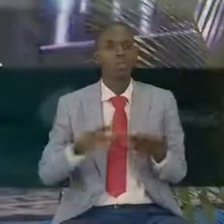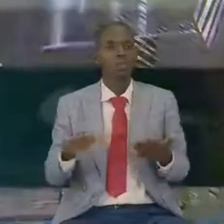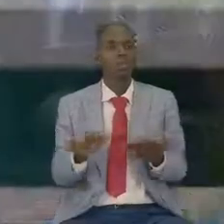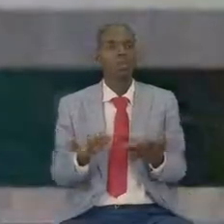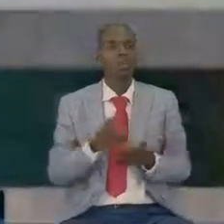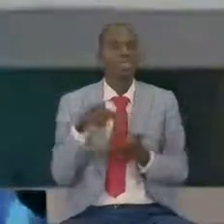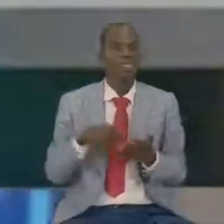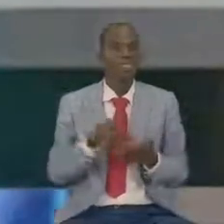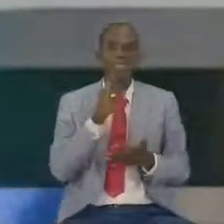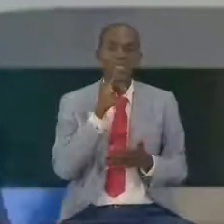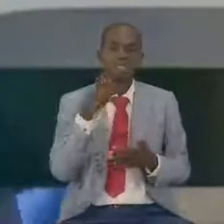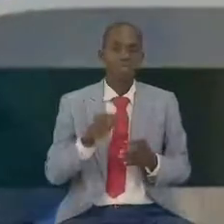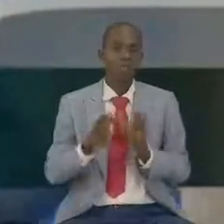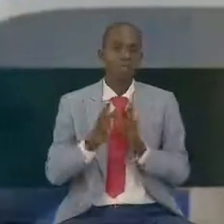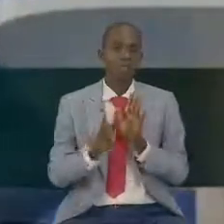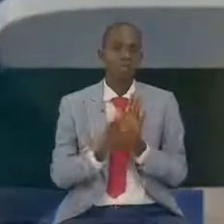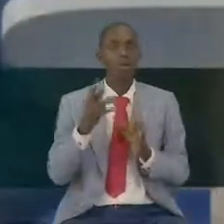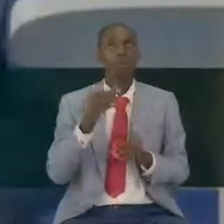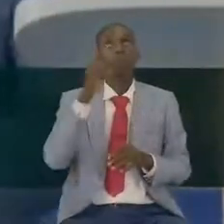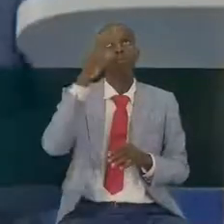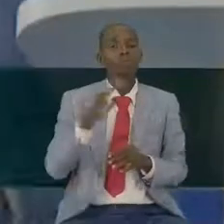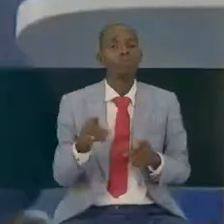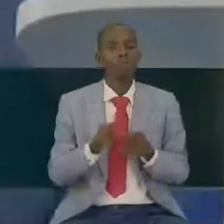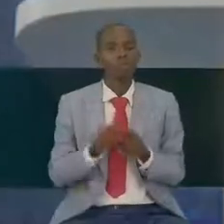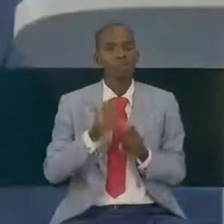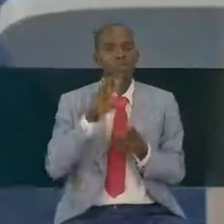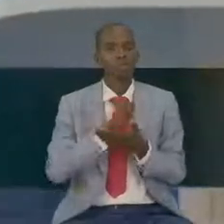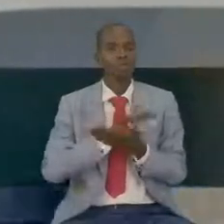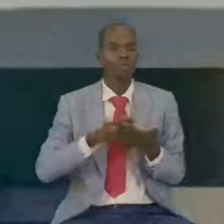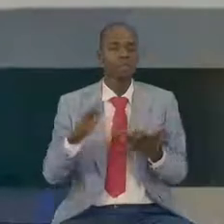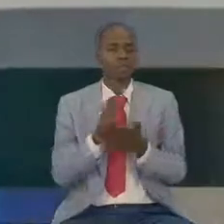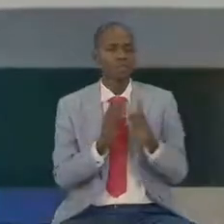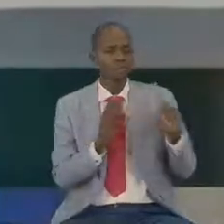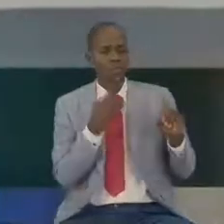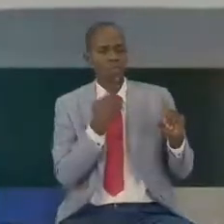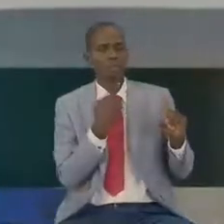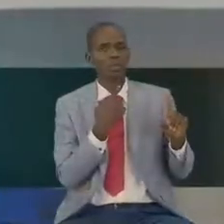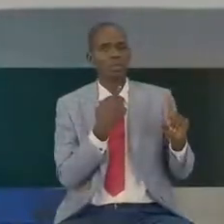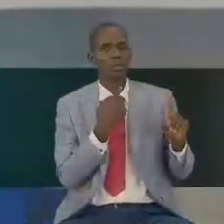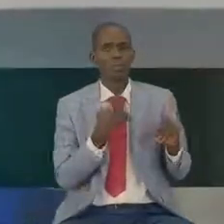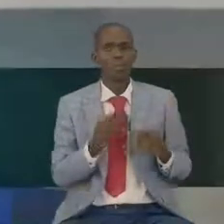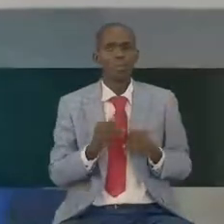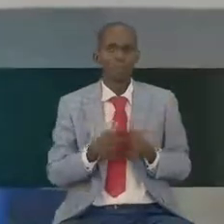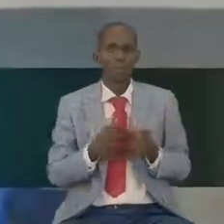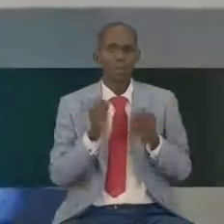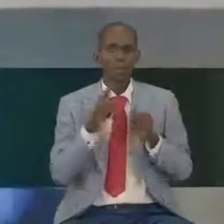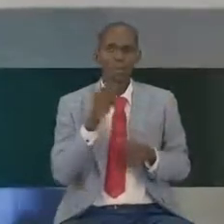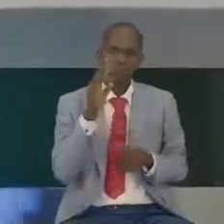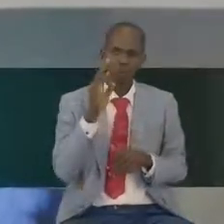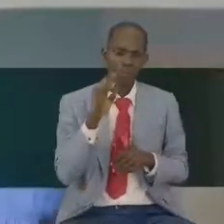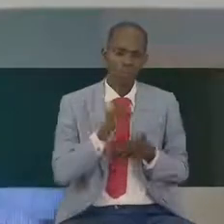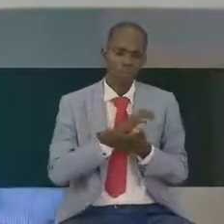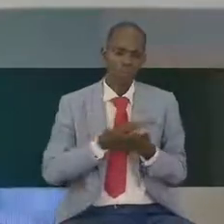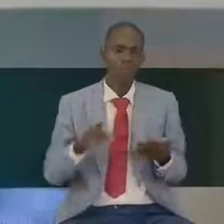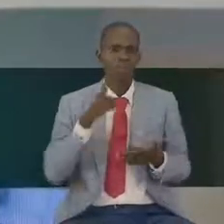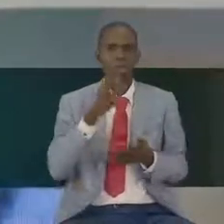Ce que Dieu veut, c'est votre sanctification. Quelqu'un dit, je ne prêche pas la sanctification. Tu ne